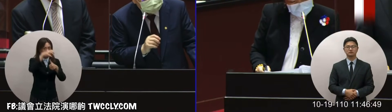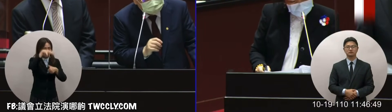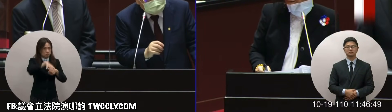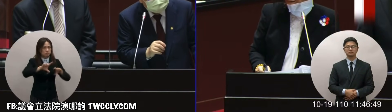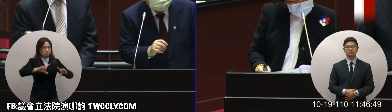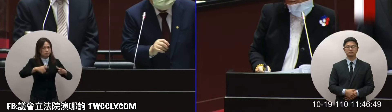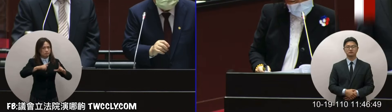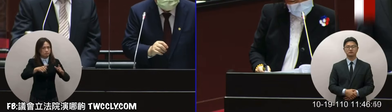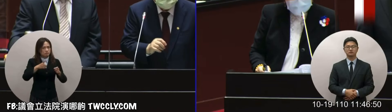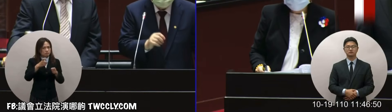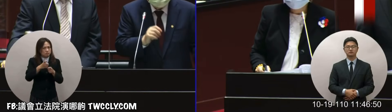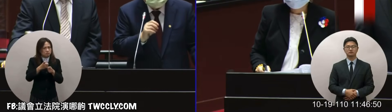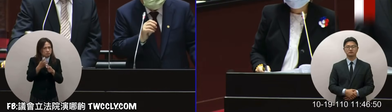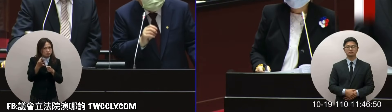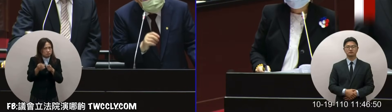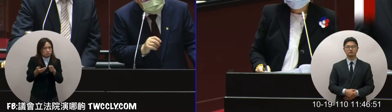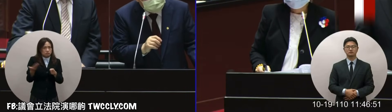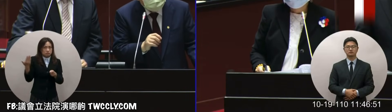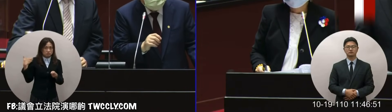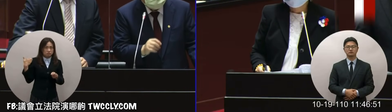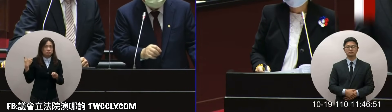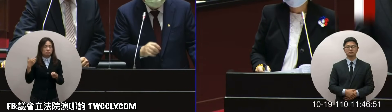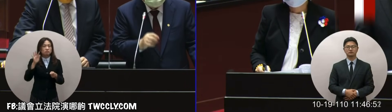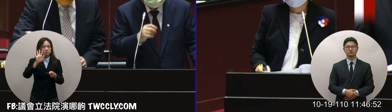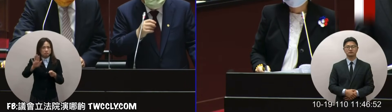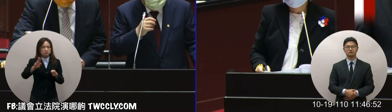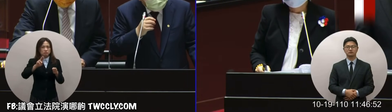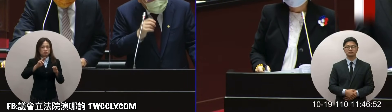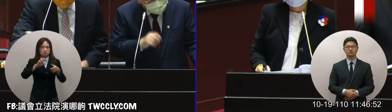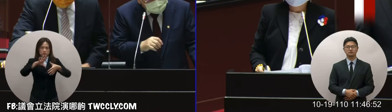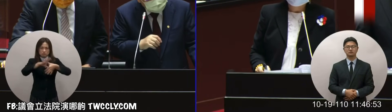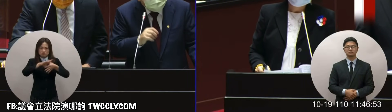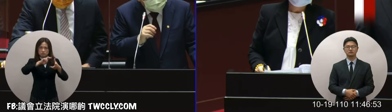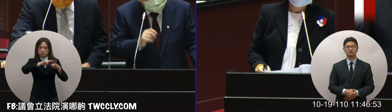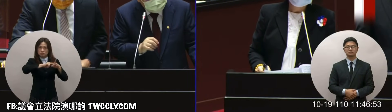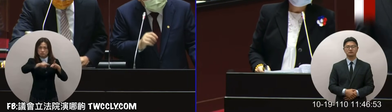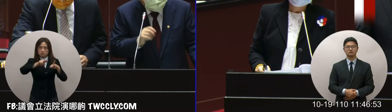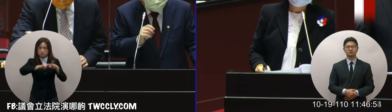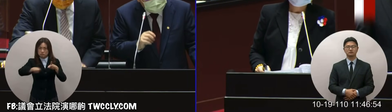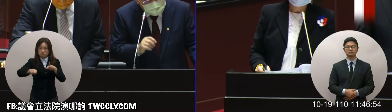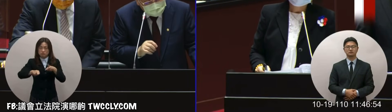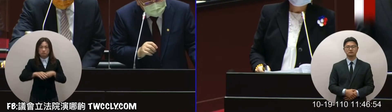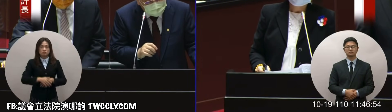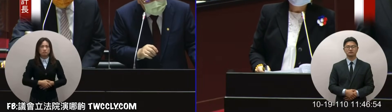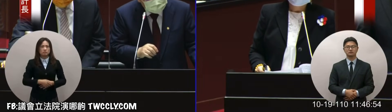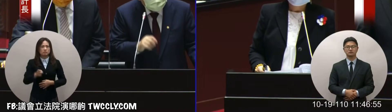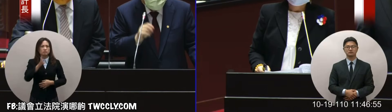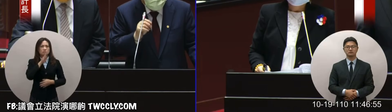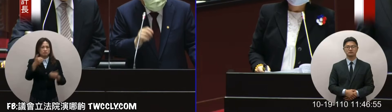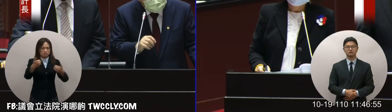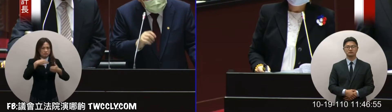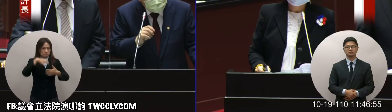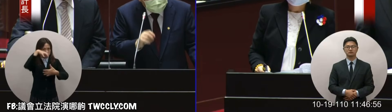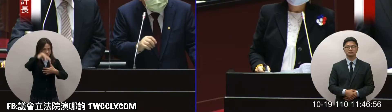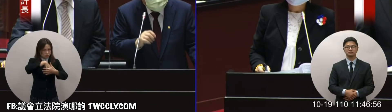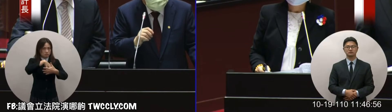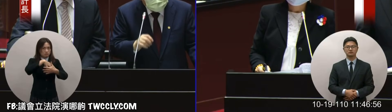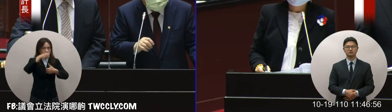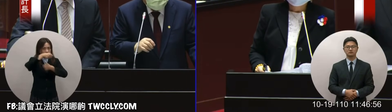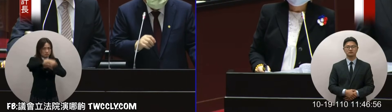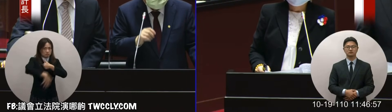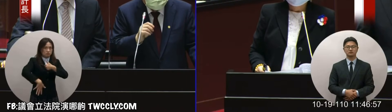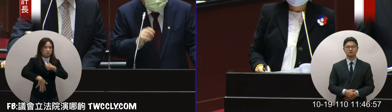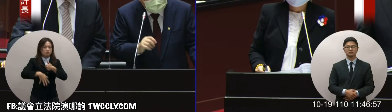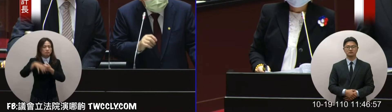概10几年前的时候，曾经下一个文。说那个是对主计总数内部，所以我们内部的